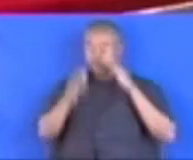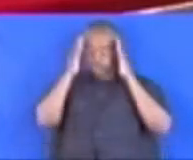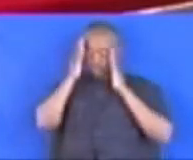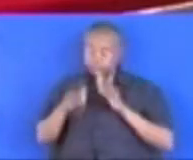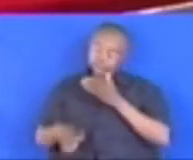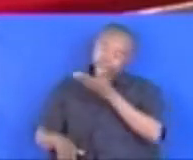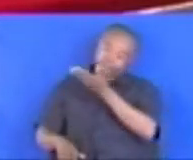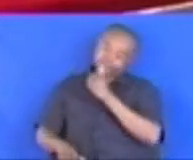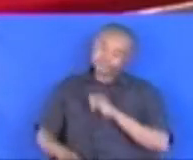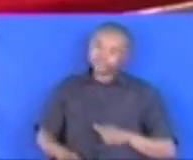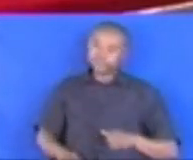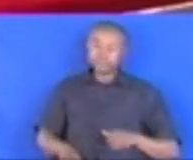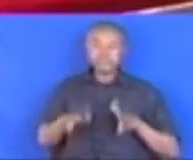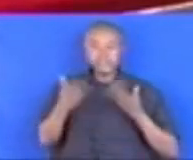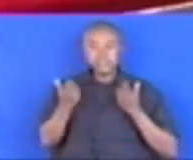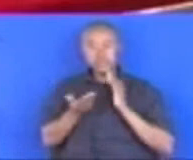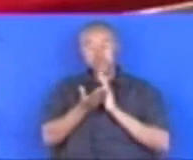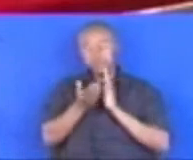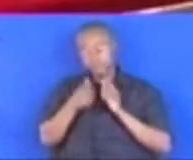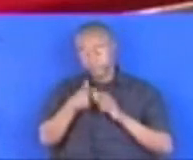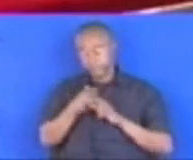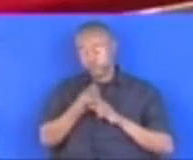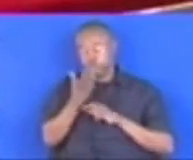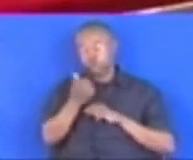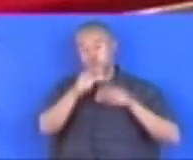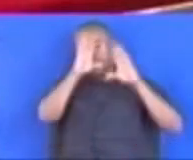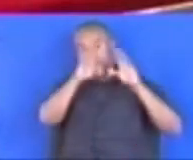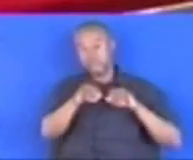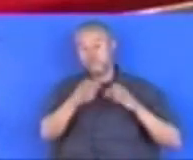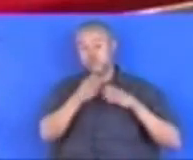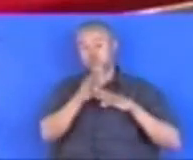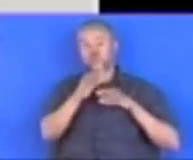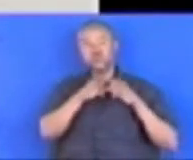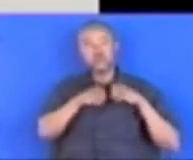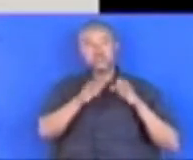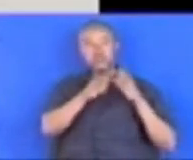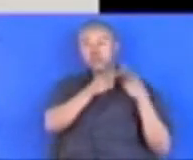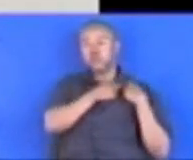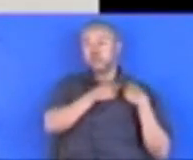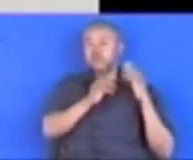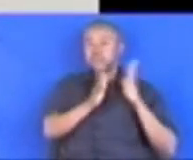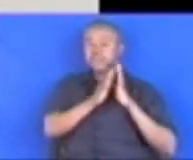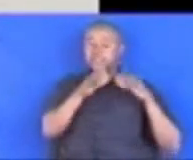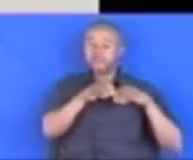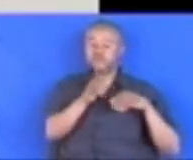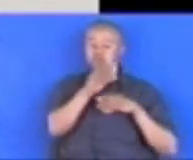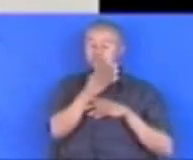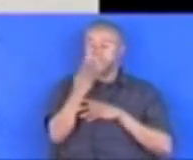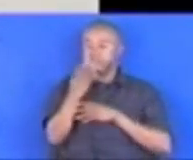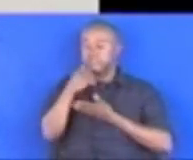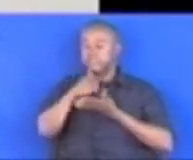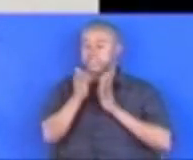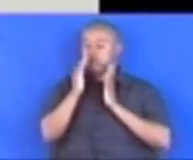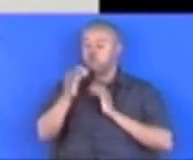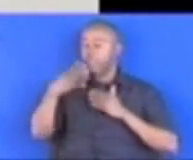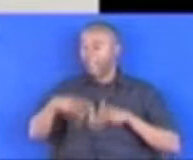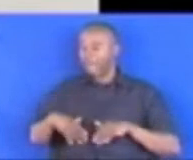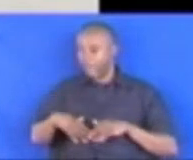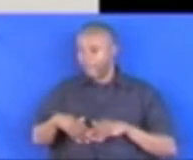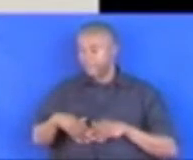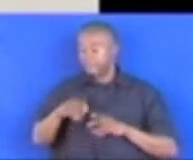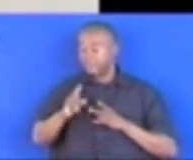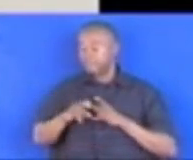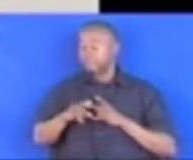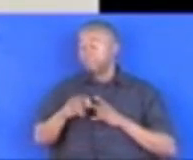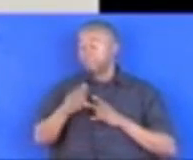Mheshimiwa Naibu Speaker, sasa naomba kutoa taarifa ya utekelezaji wa majukumu kwa nikianzia na fungu 52 idara kuu ya afya ambazo